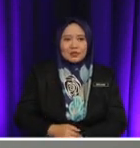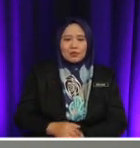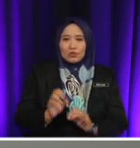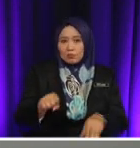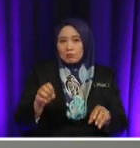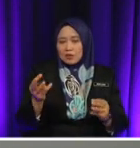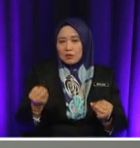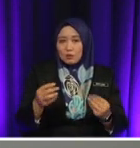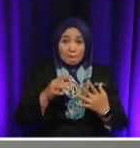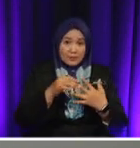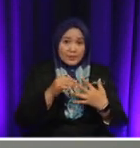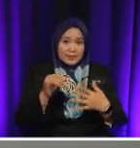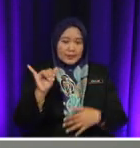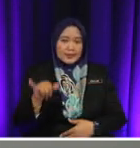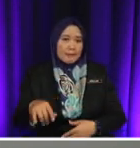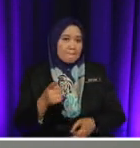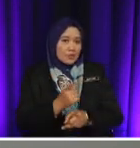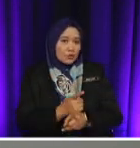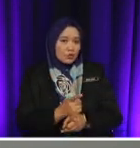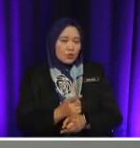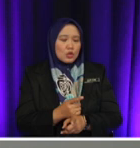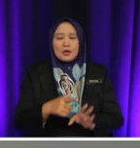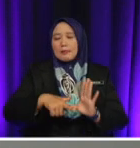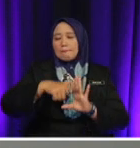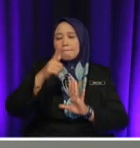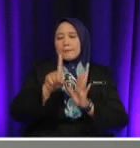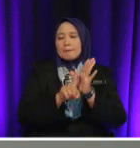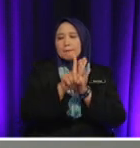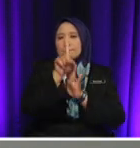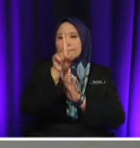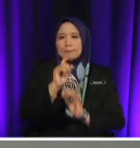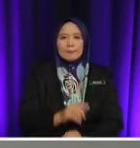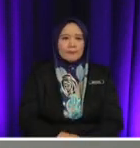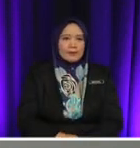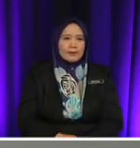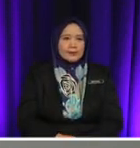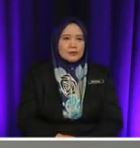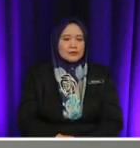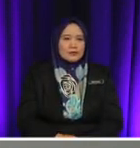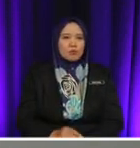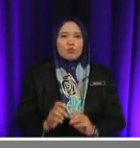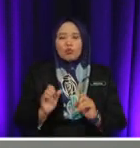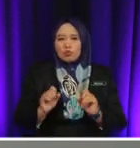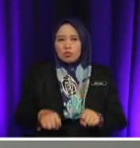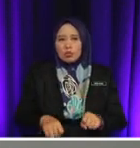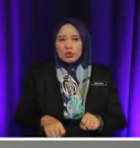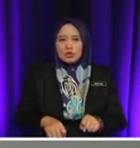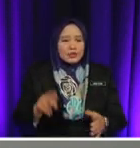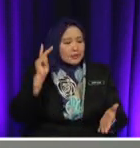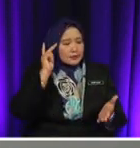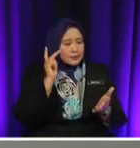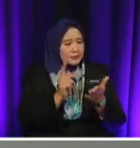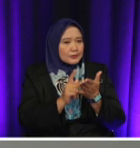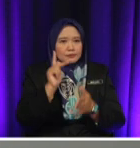oke seterusnya kita pergi kepada langkah yang ketiga cari petunjuk jawapan yang betul petunjuk boleh di pasti